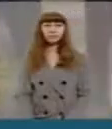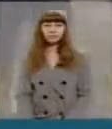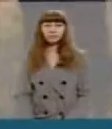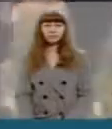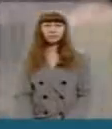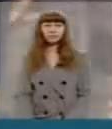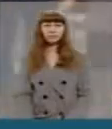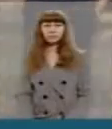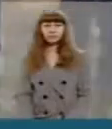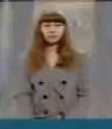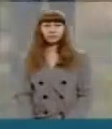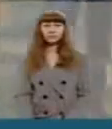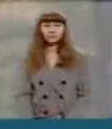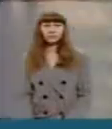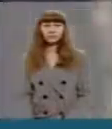деп.